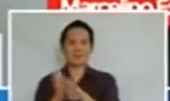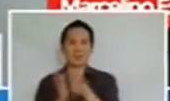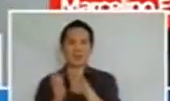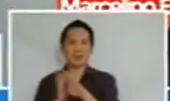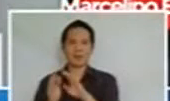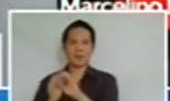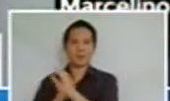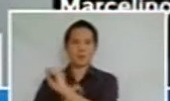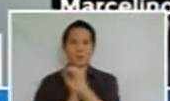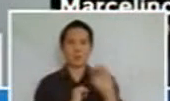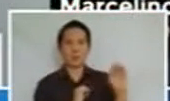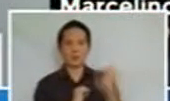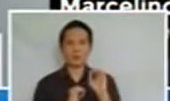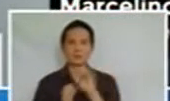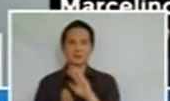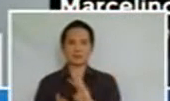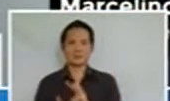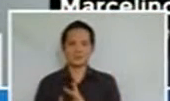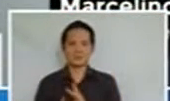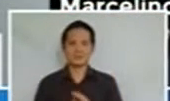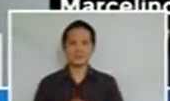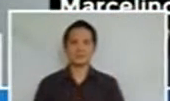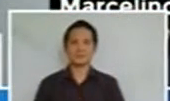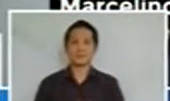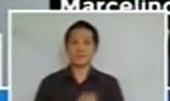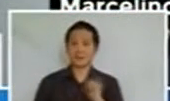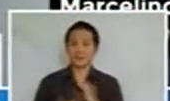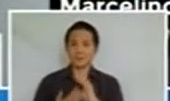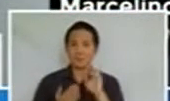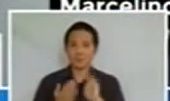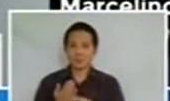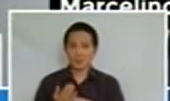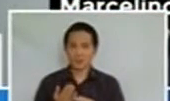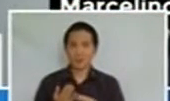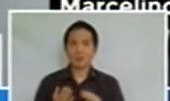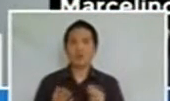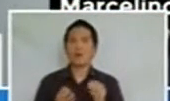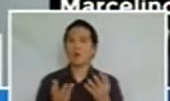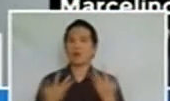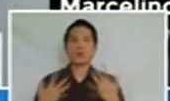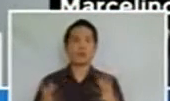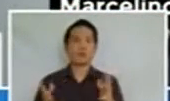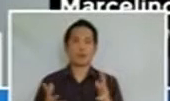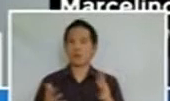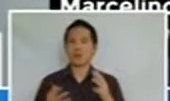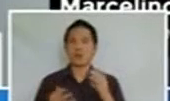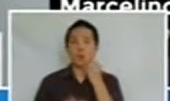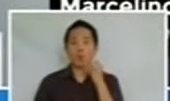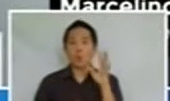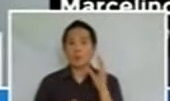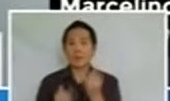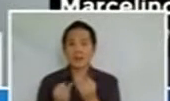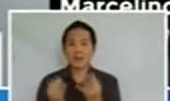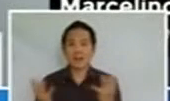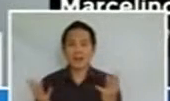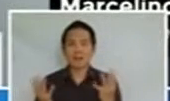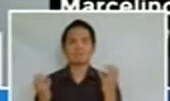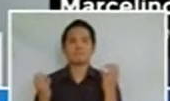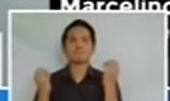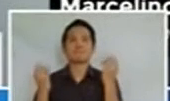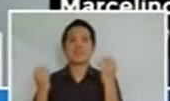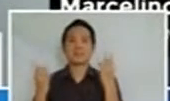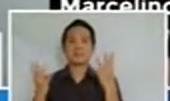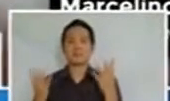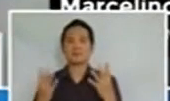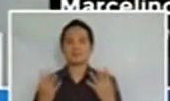I decided as a matter of strategy na isuspend muna ang ating rollouts for the Balik Probinsya